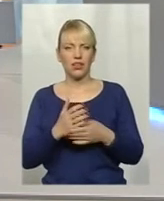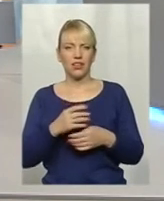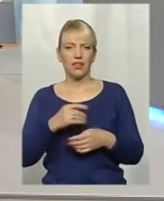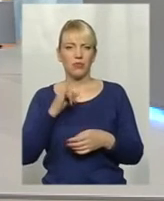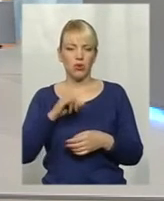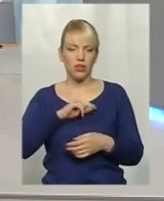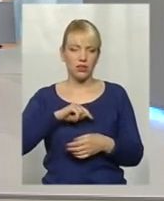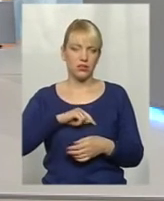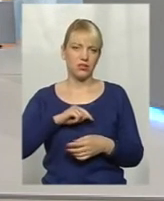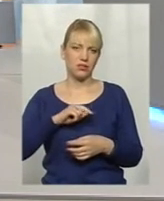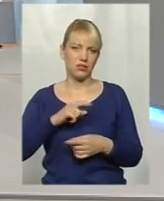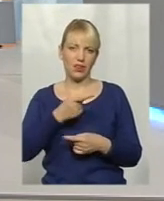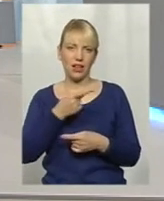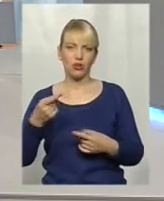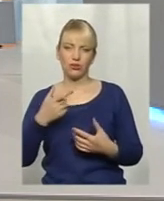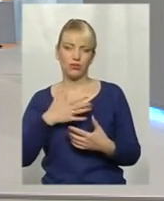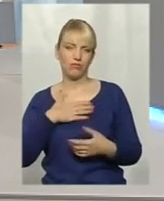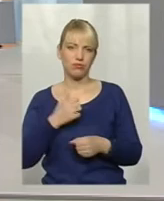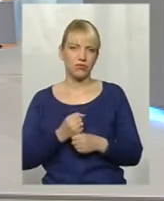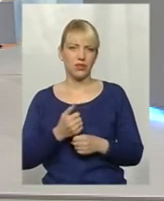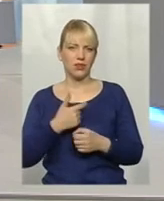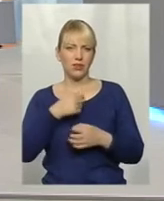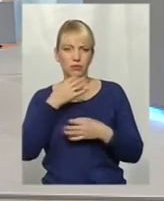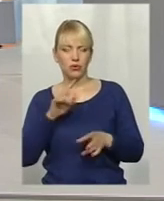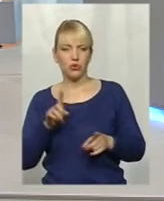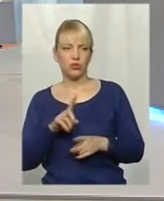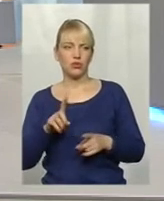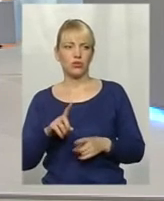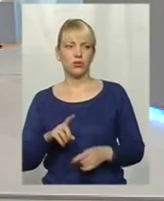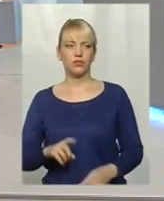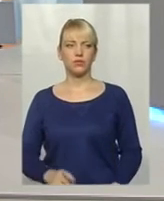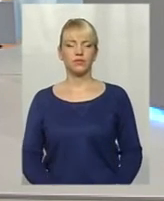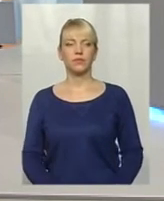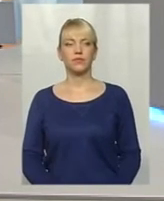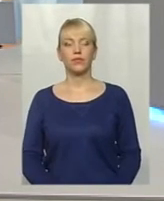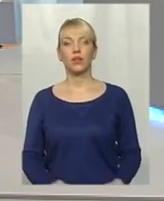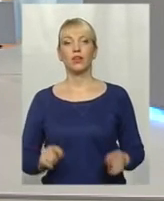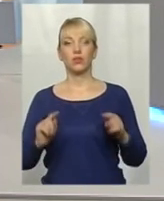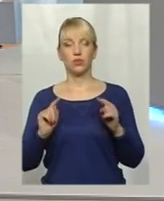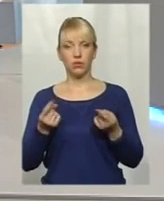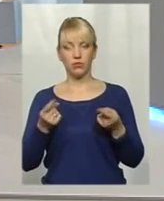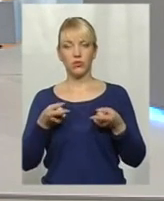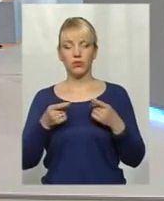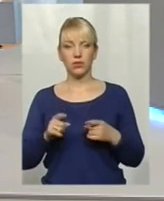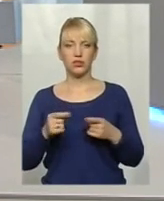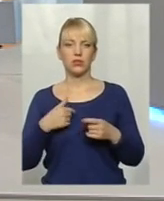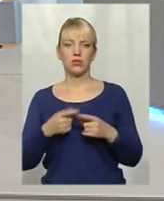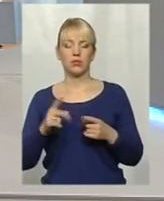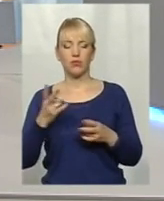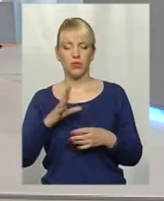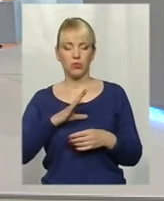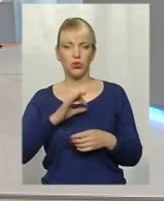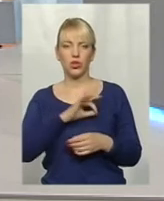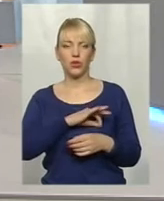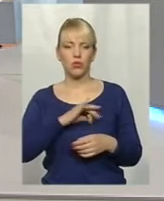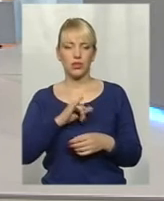якийсь конфлікт. Тобто, людина приходить, звичайно, і вже зразу налаштована на конфлікт. Да, да. І тому сьогодні дійсно це мають бути і юристи, і